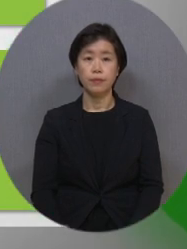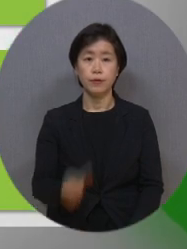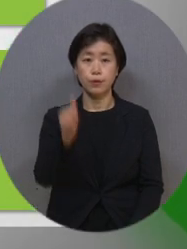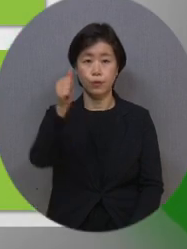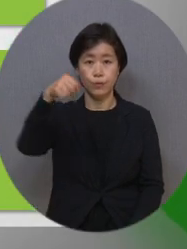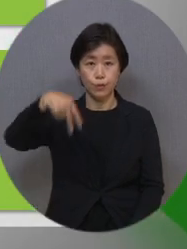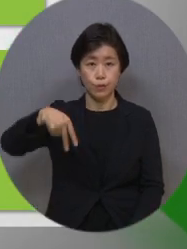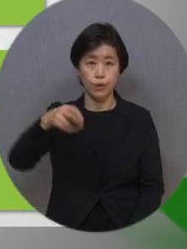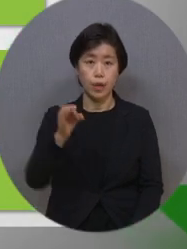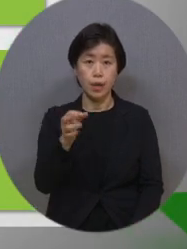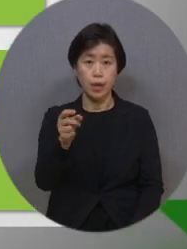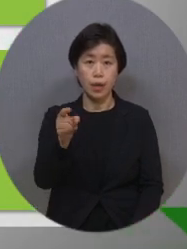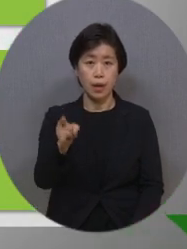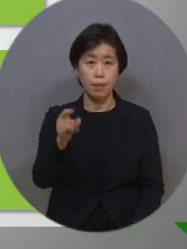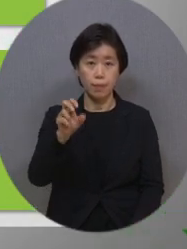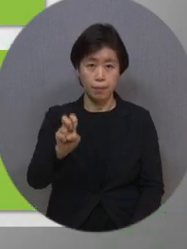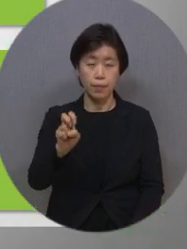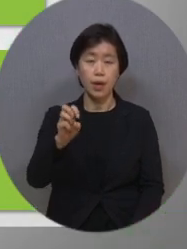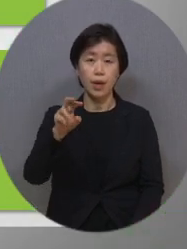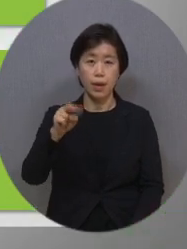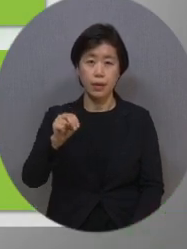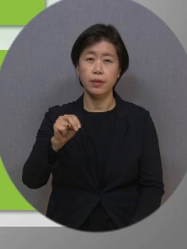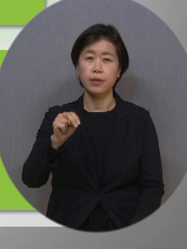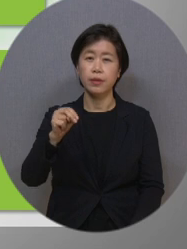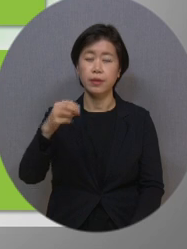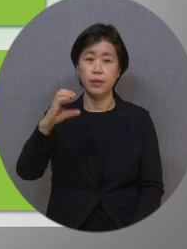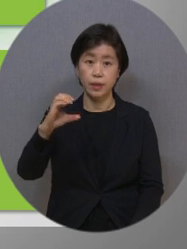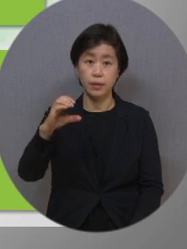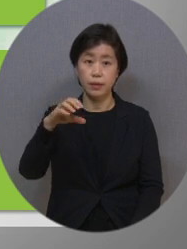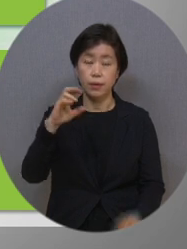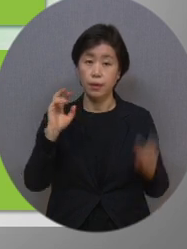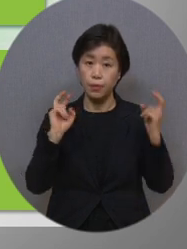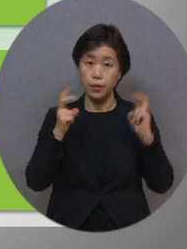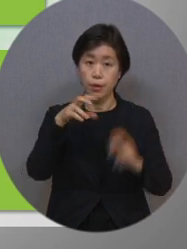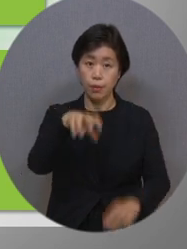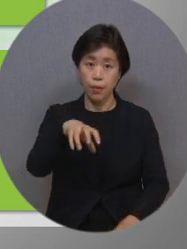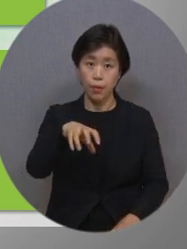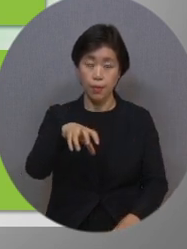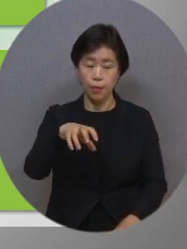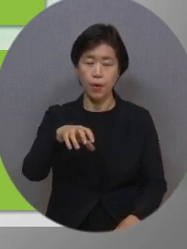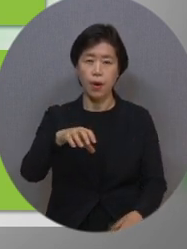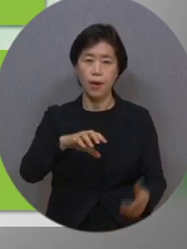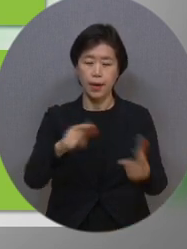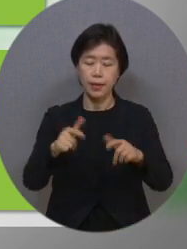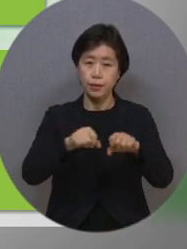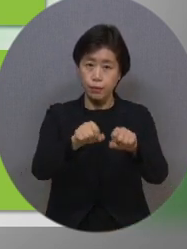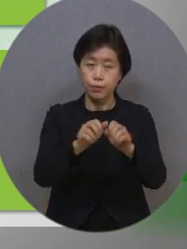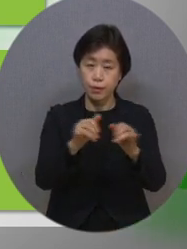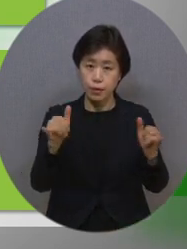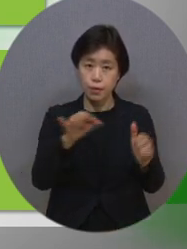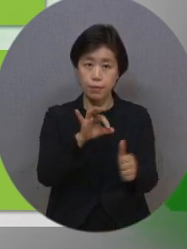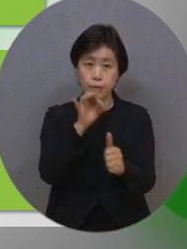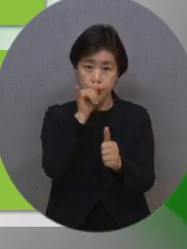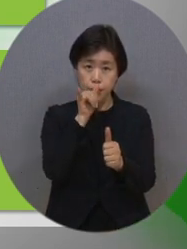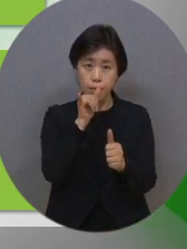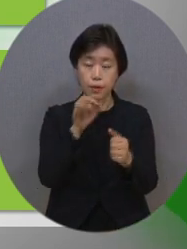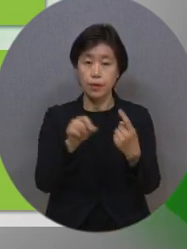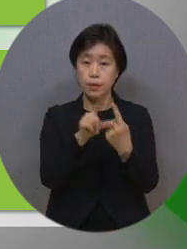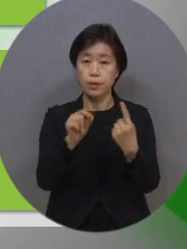주식회사 휴앤MC에서 환경미화원을 모집합니다. 접수 마감일은 1월